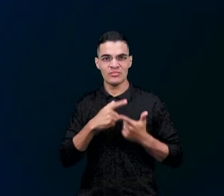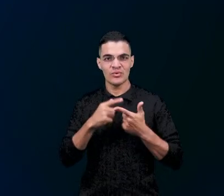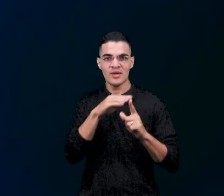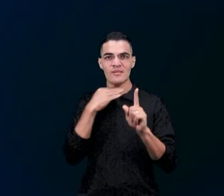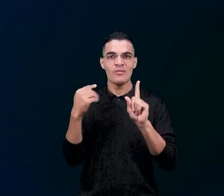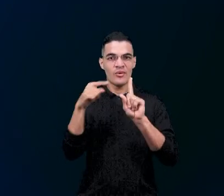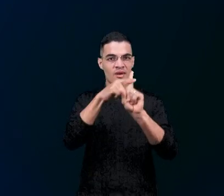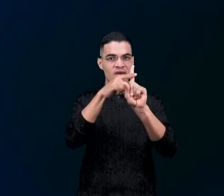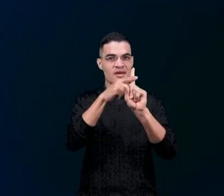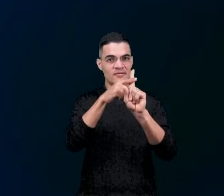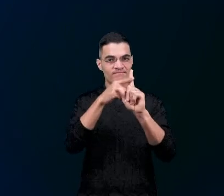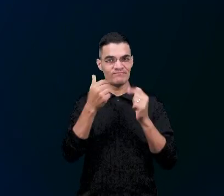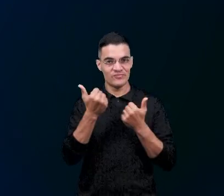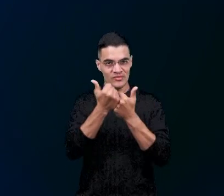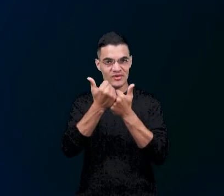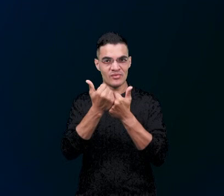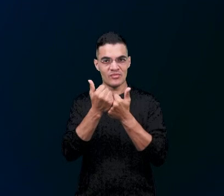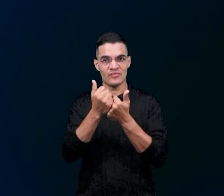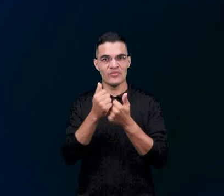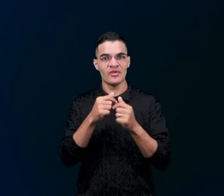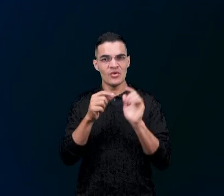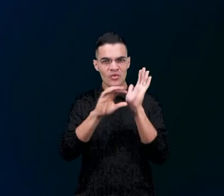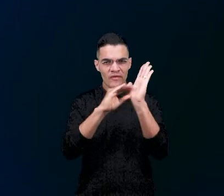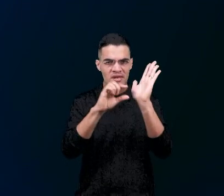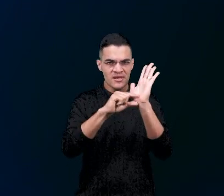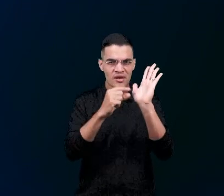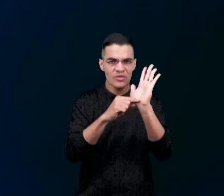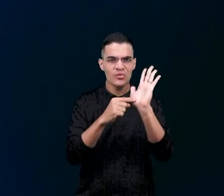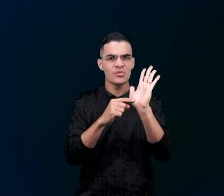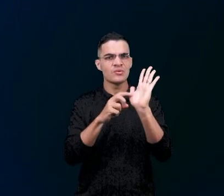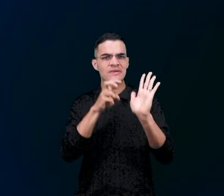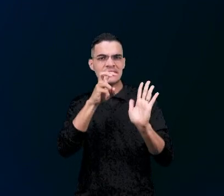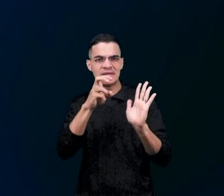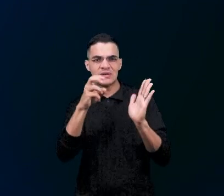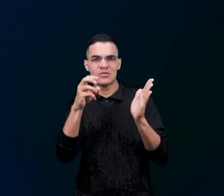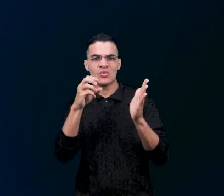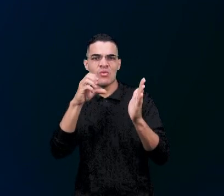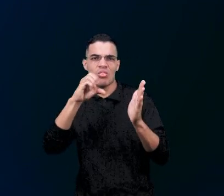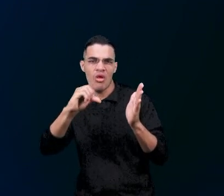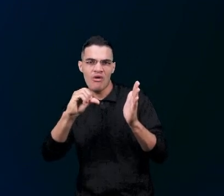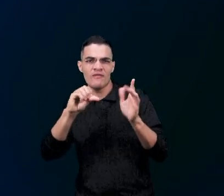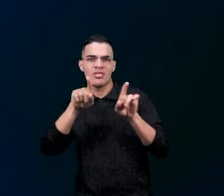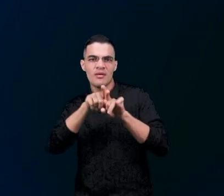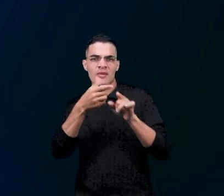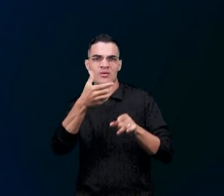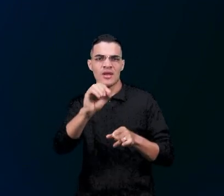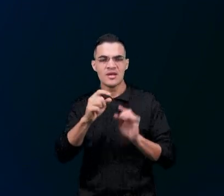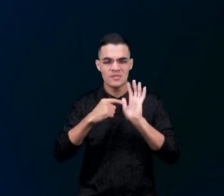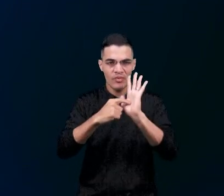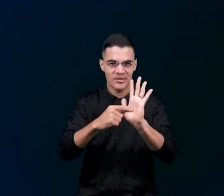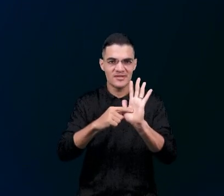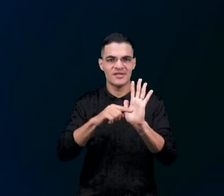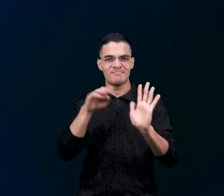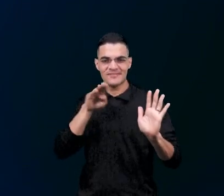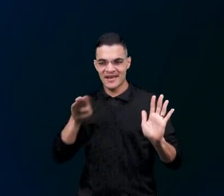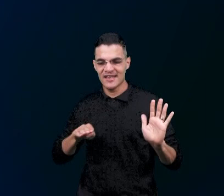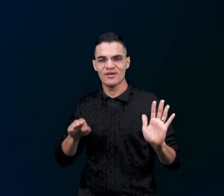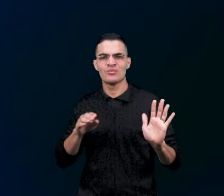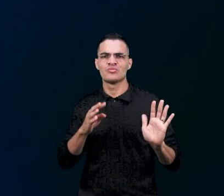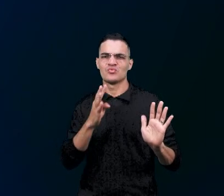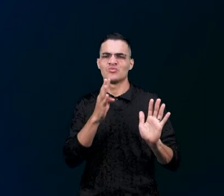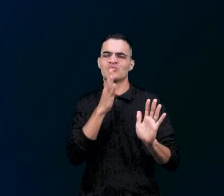été 5, 9 et 10. Zachée, il savait déjà qu'il était un pécheur. Mais Jésus lui a